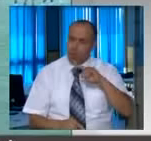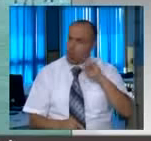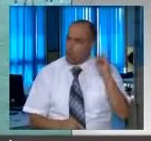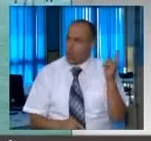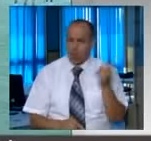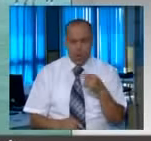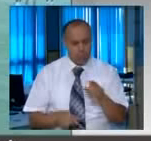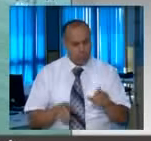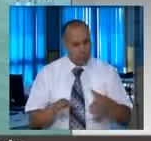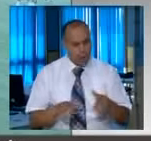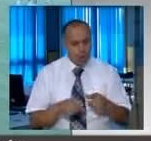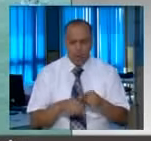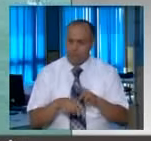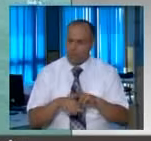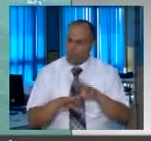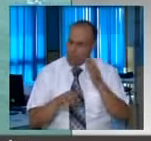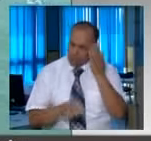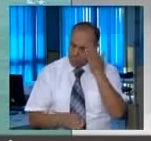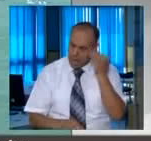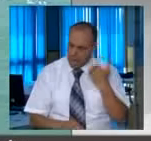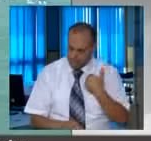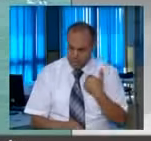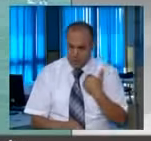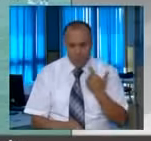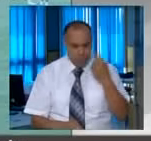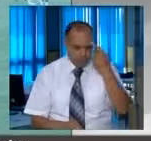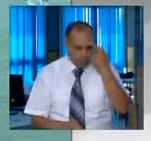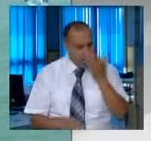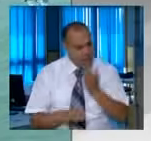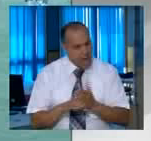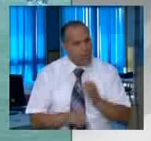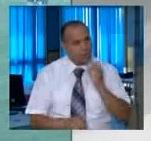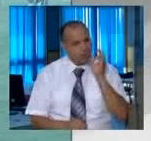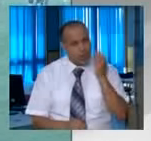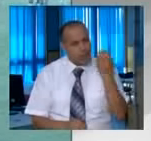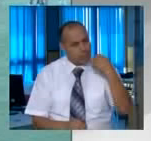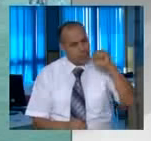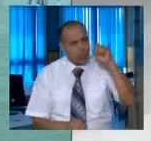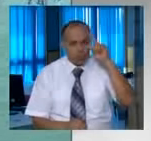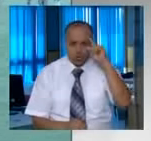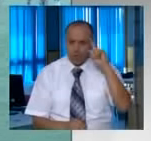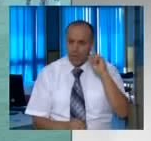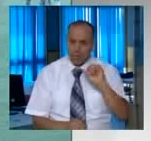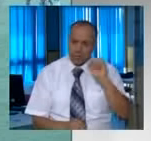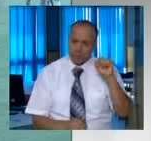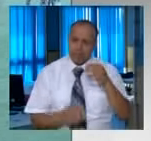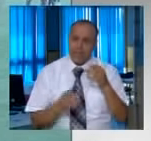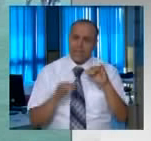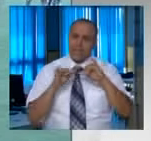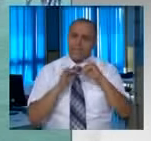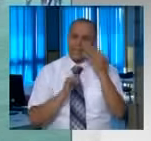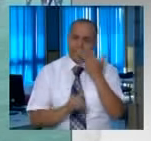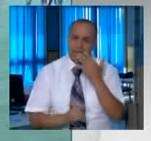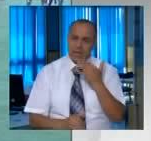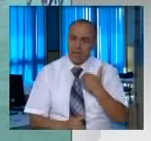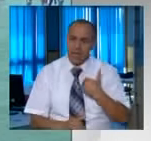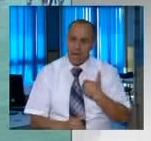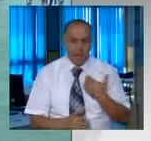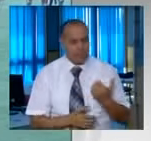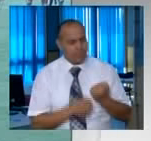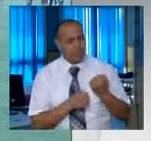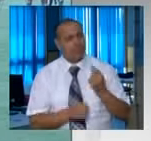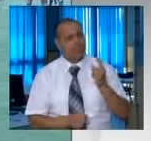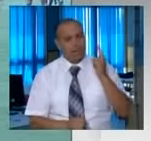الجروب كامل حاسس بالمسؤولية هذه. إن شاء الله باش نكونوا حاضرين وباش ننتصروا إن شاء الله باش نترشحوا نهاية كأس أفريقيا، وهذا يحفز لنا معناها